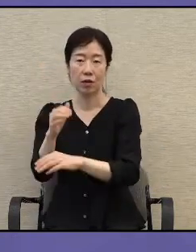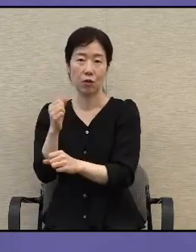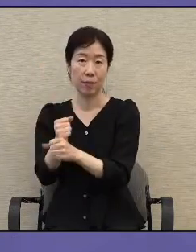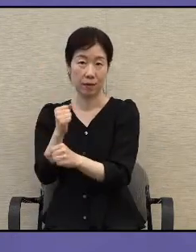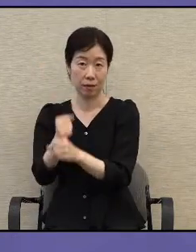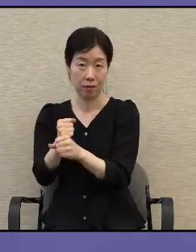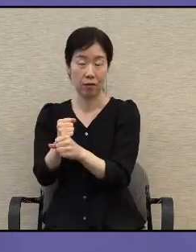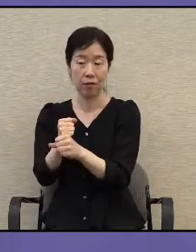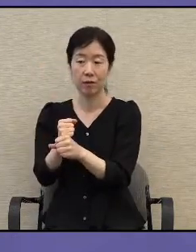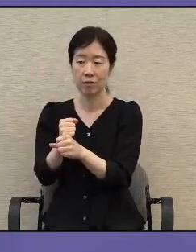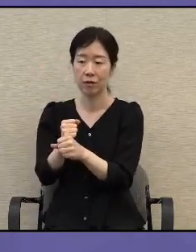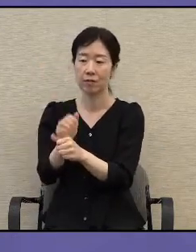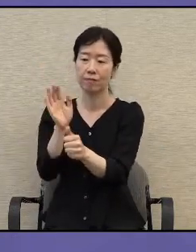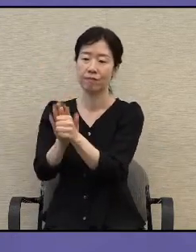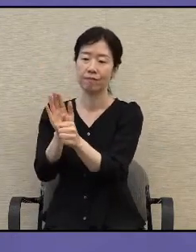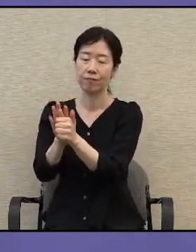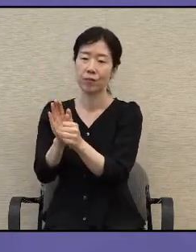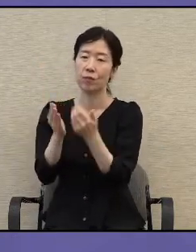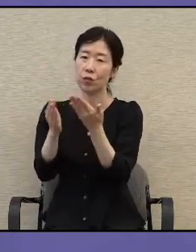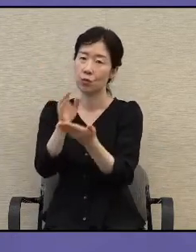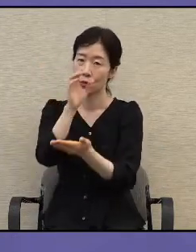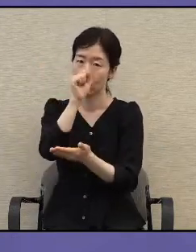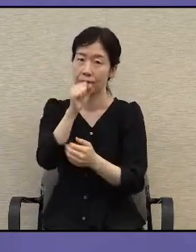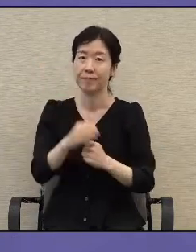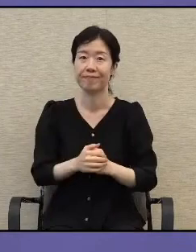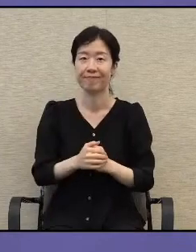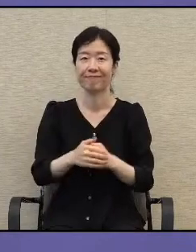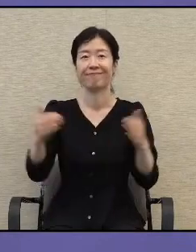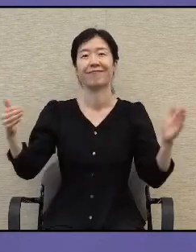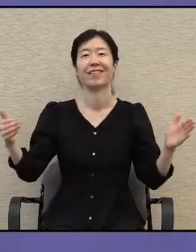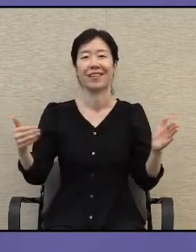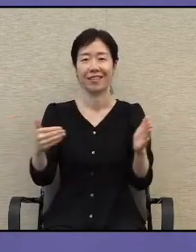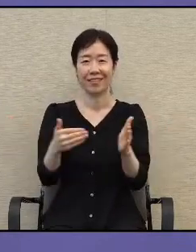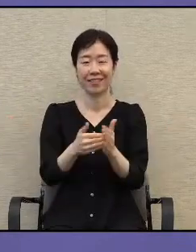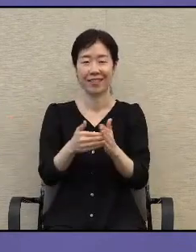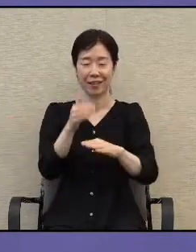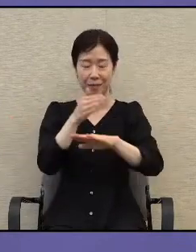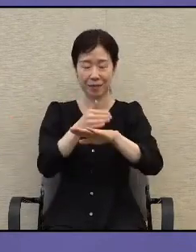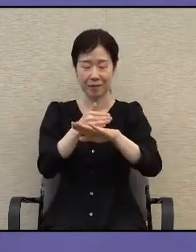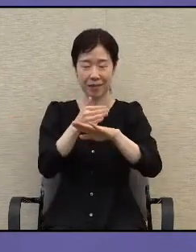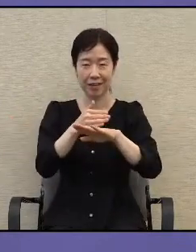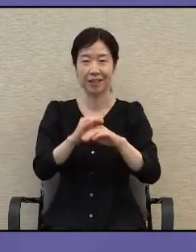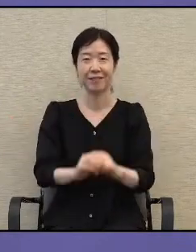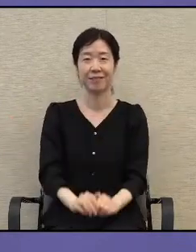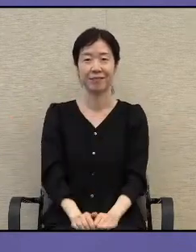우리나라의 현실에 맞도록 개발되어야 되겠습니다. 네, 마치도록 하겠습니다. 감사합니다.